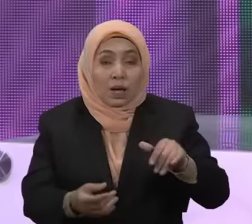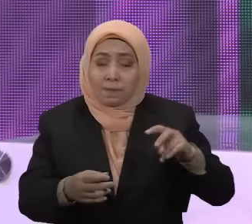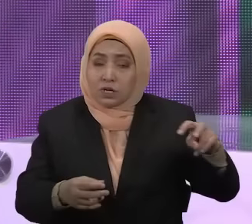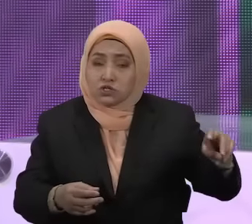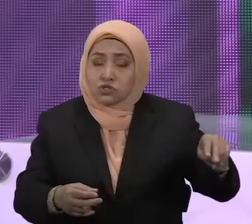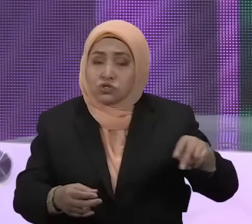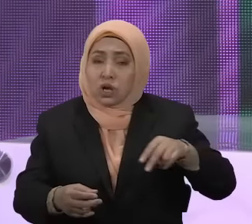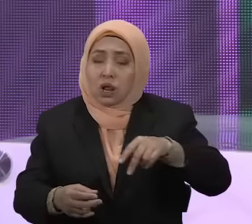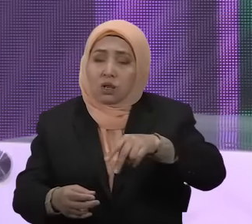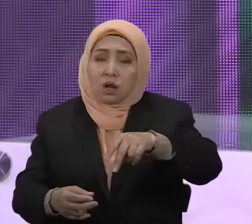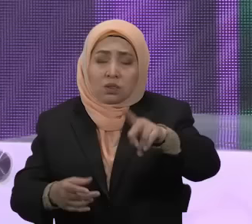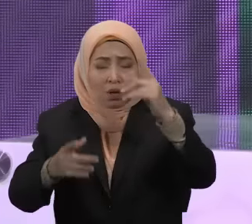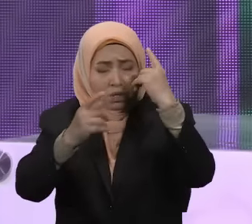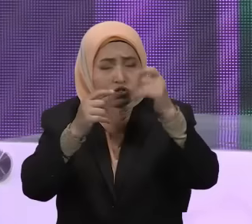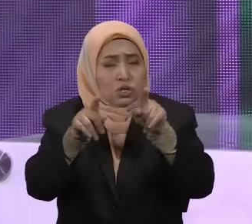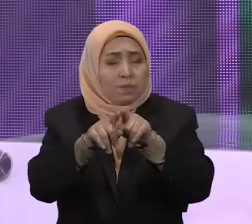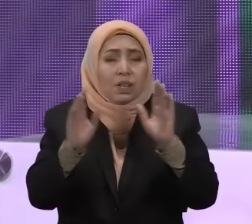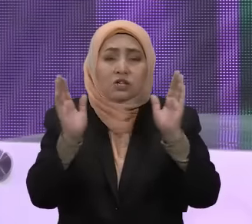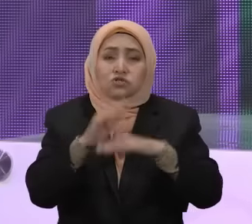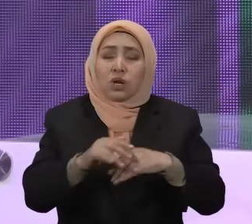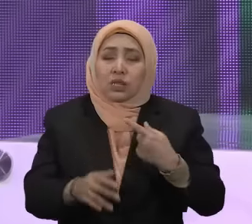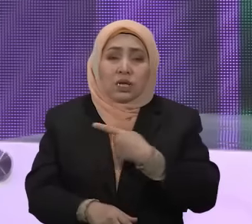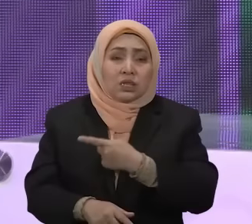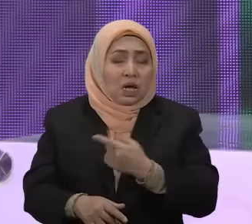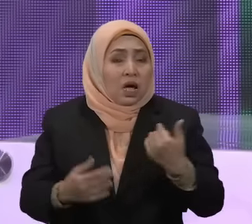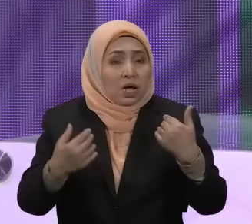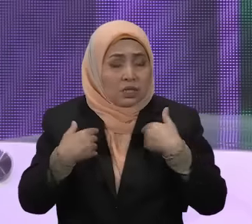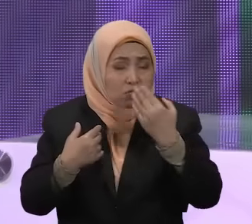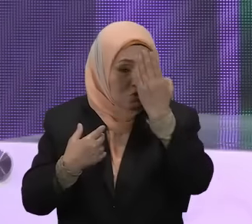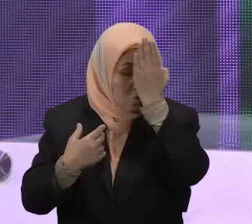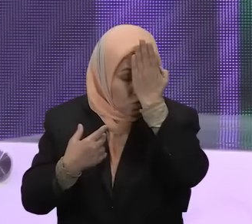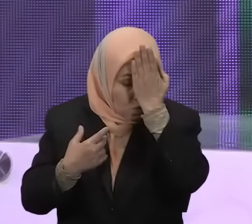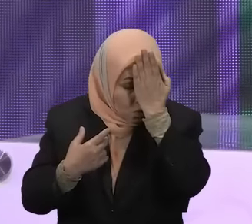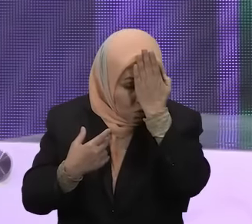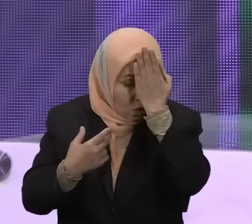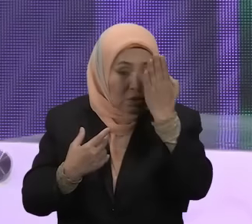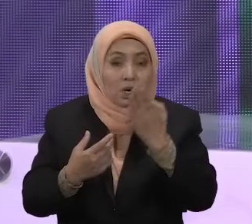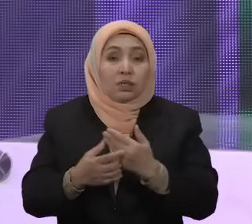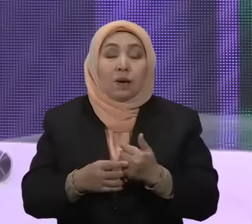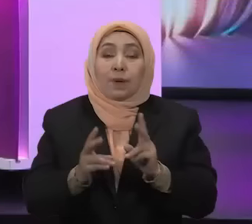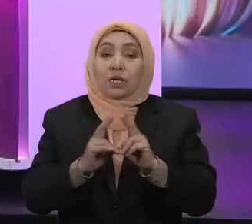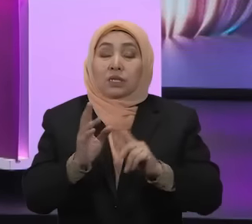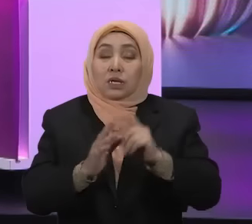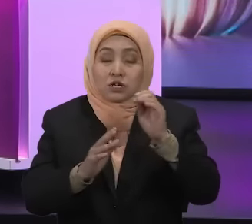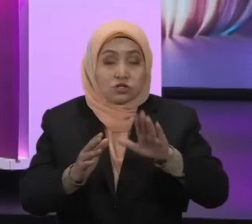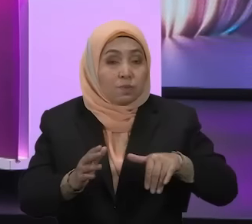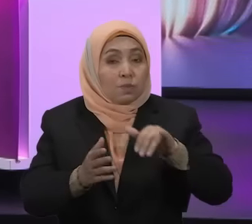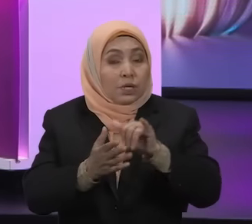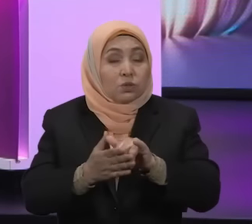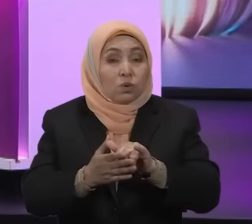itu, mm-hmm, adalah satu perjalanan macam solat kita Ustaz. Masya-Allah. Solat kita ini kita ada sujud. Sujud, mm-hmm, ni adalah dia punya puncak kan. Betul. Sebelum